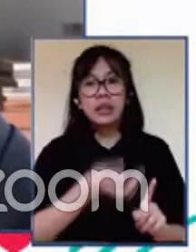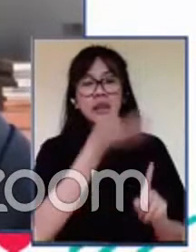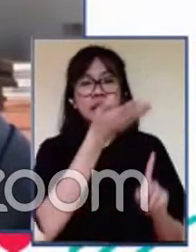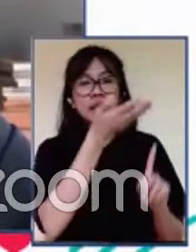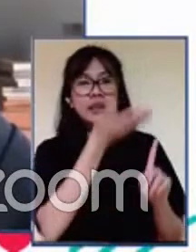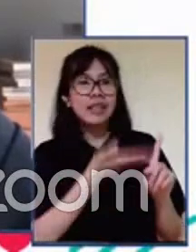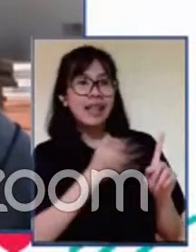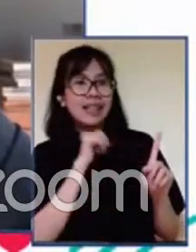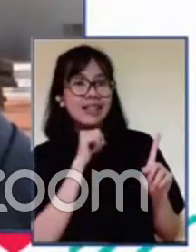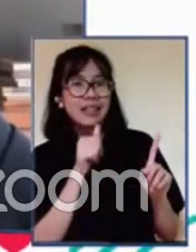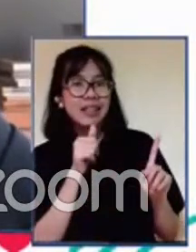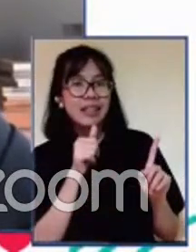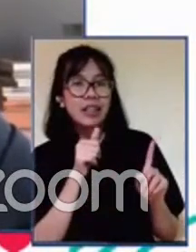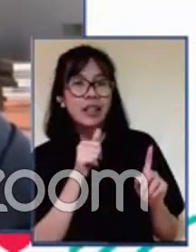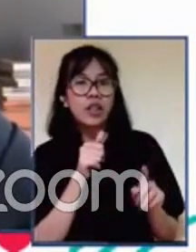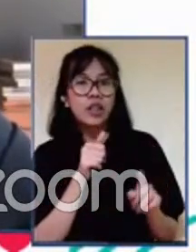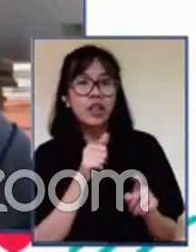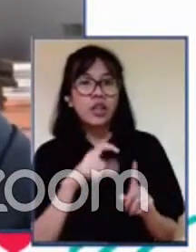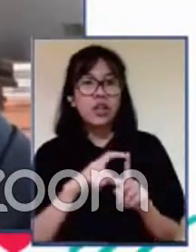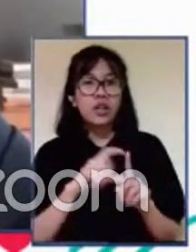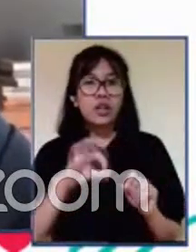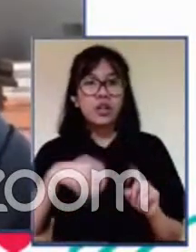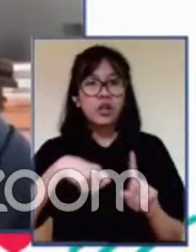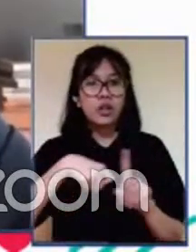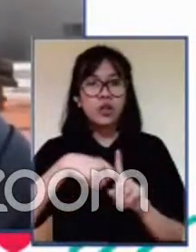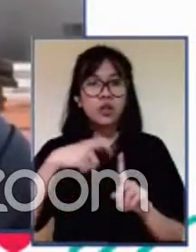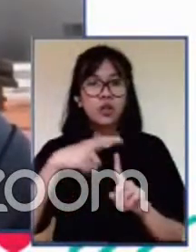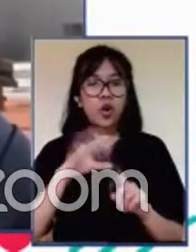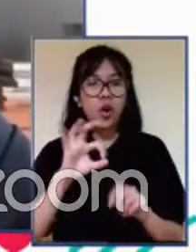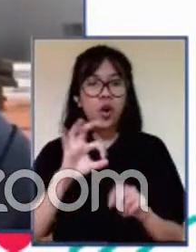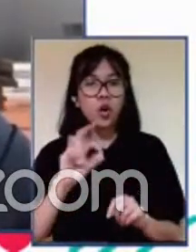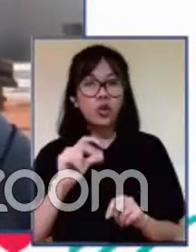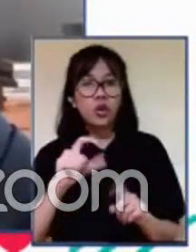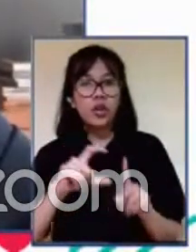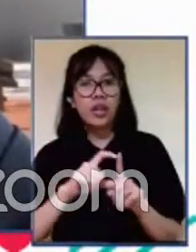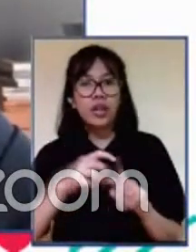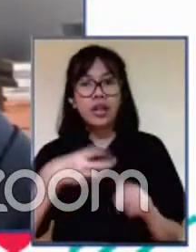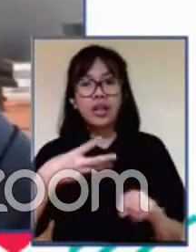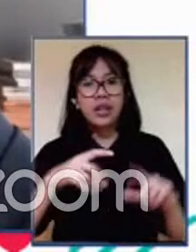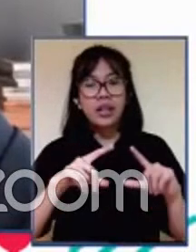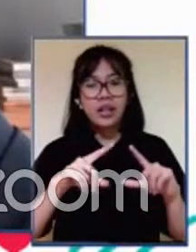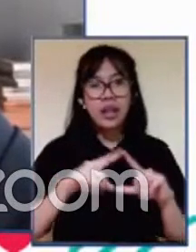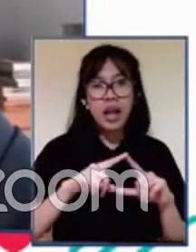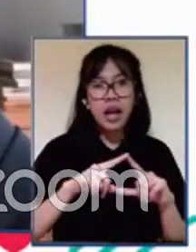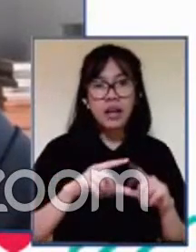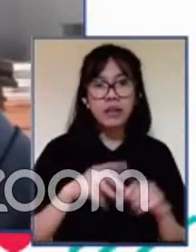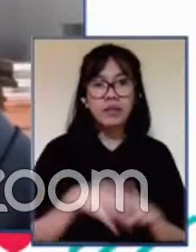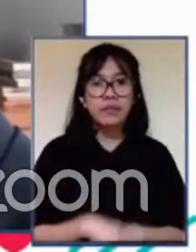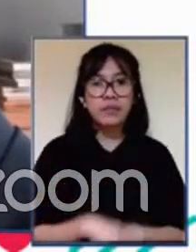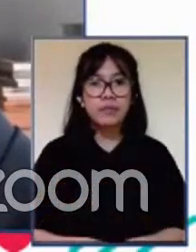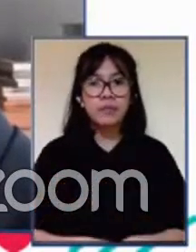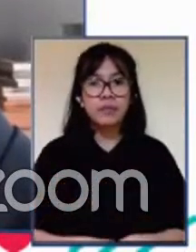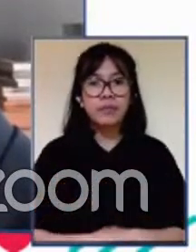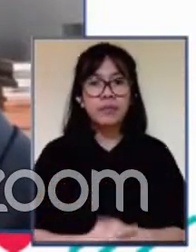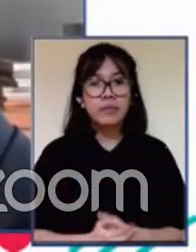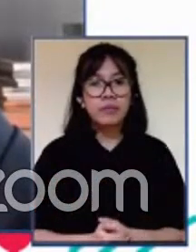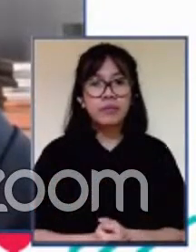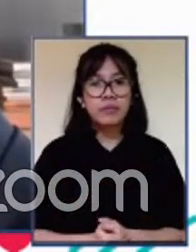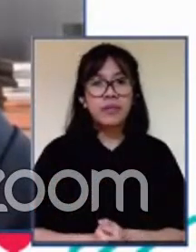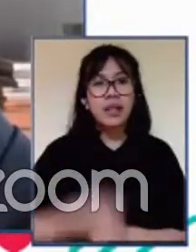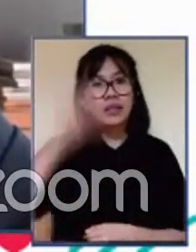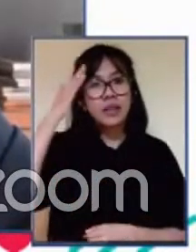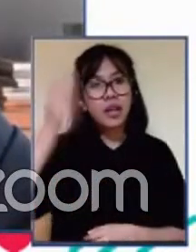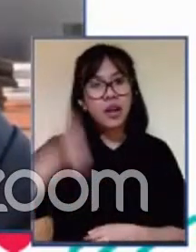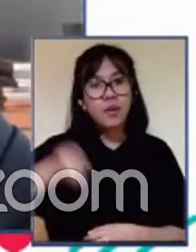Mbak Dr. Dea Tungga ST. Kepada Mbak Dea, kami persilahkan. Assalamualaikum warahmatullahi